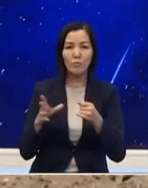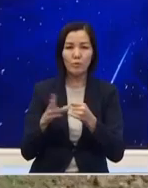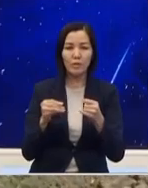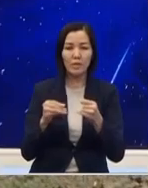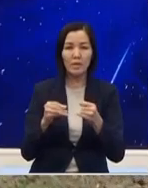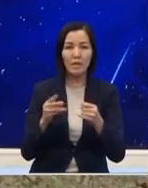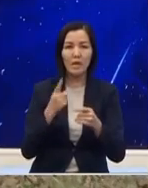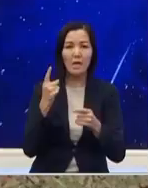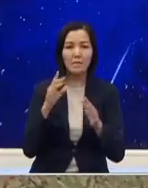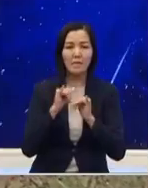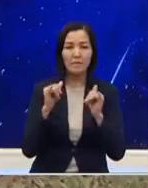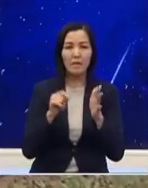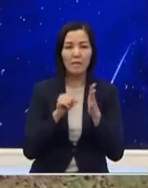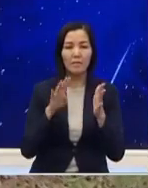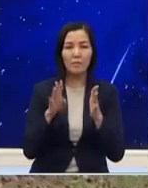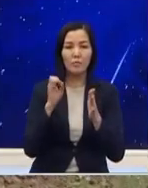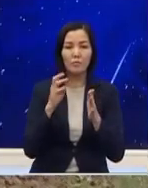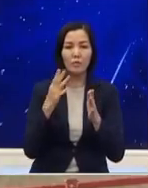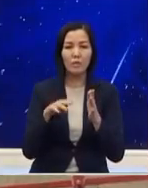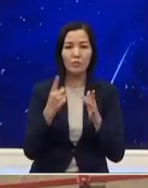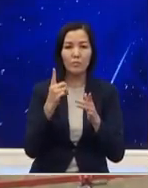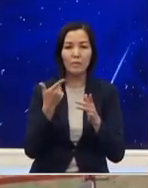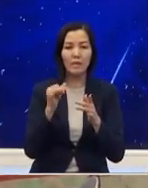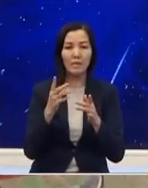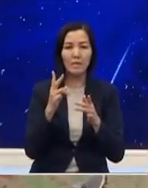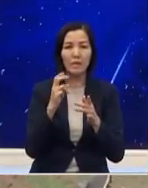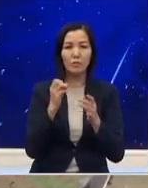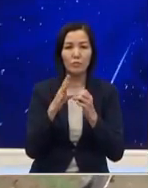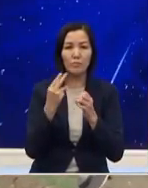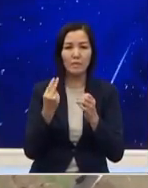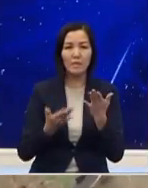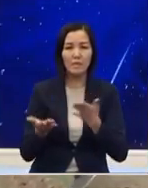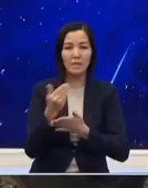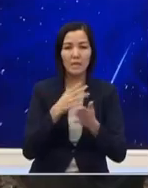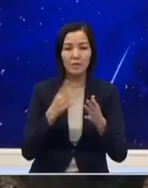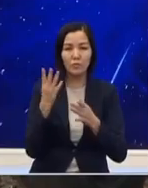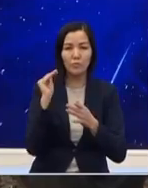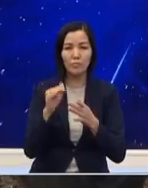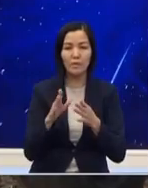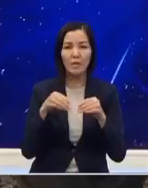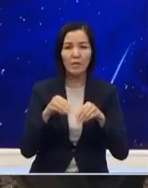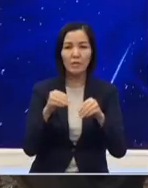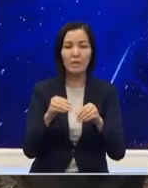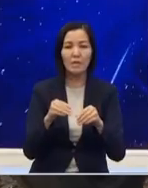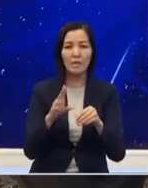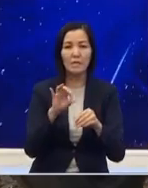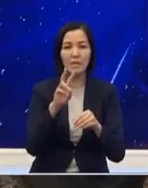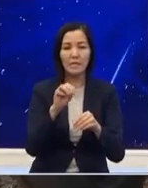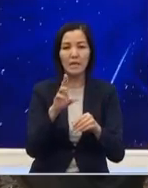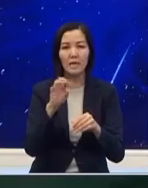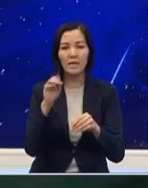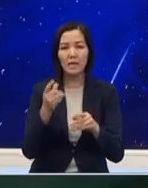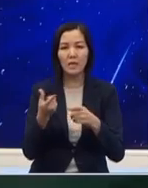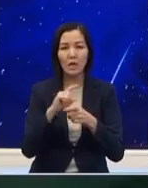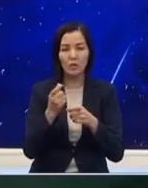Шаруашылық жанданып, бұйыл 6044 гектардың әр гектарынан 215 центнерден өнім алынды. 3000 гектарға отырылған санте және агрия